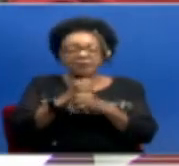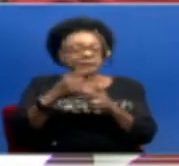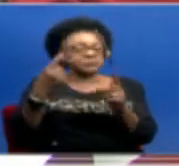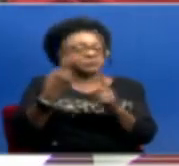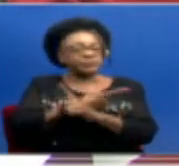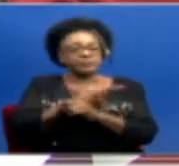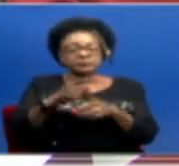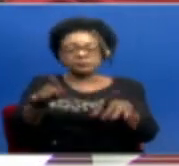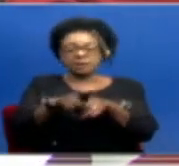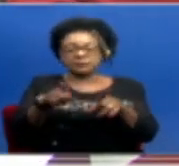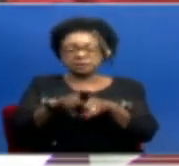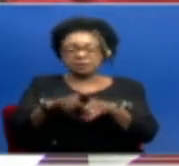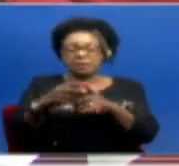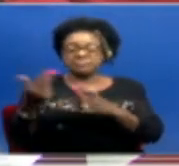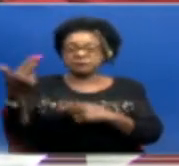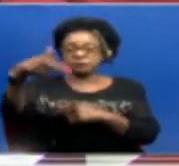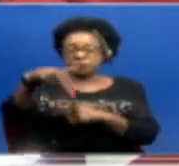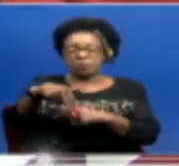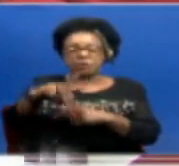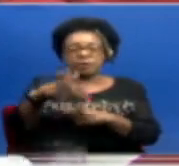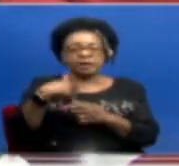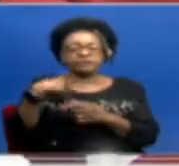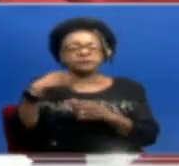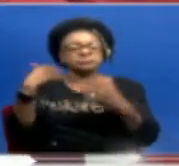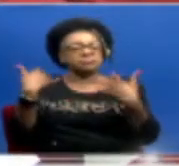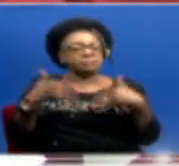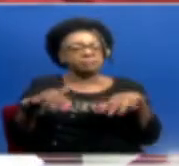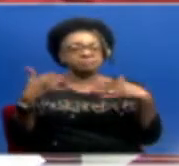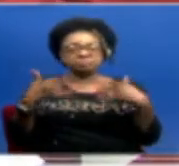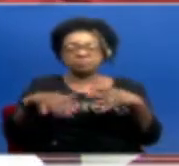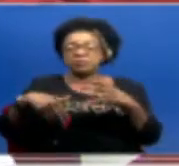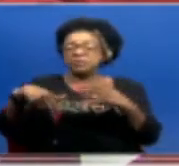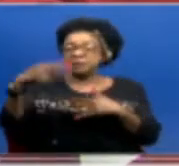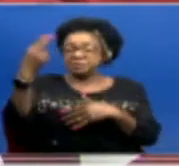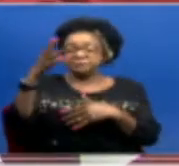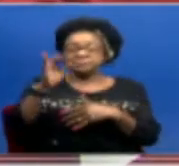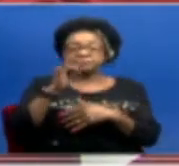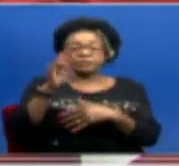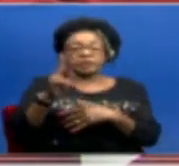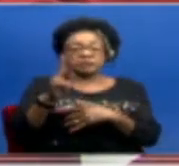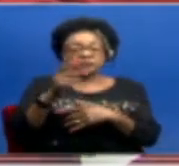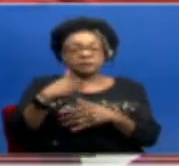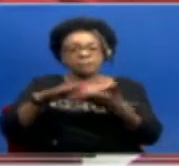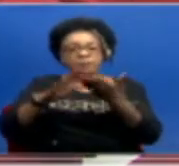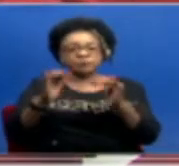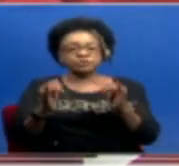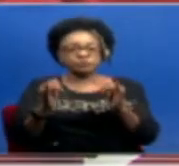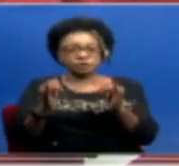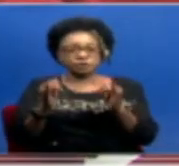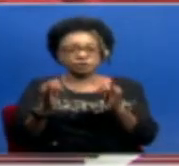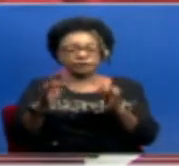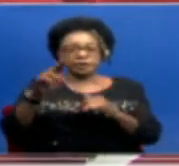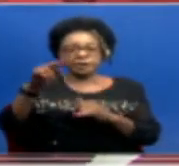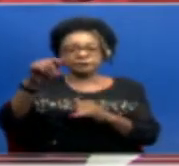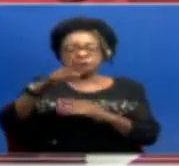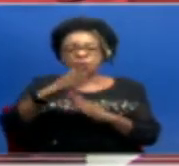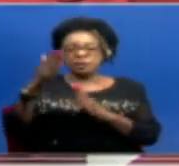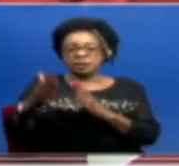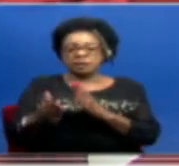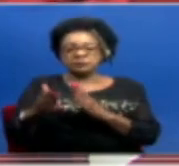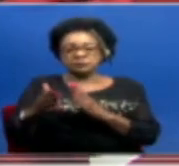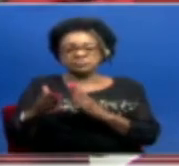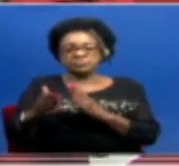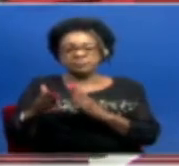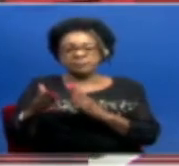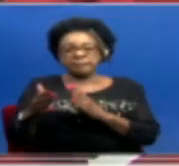ya petroli imepanda kwa viwango vya kutisha. Mwanahabari wetu Ibrahim Karanja analikunjua jamvi letu la NTV wikendi jioni ya